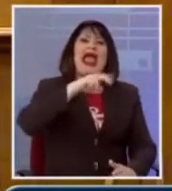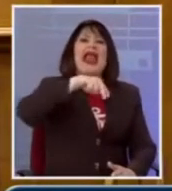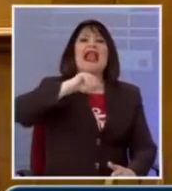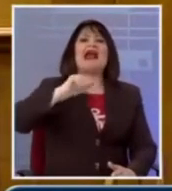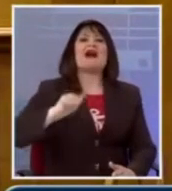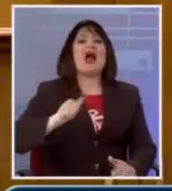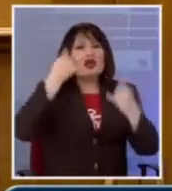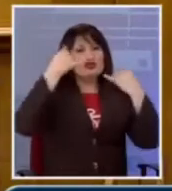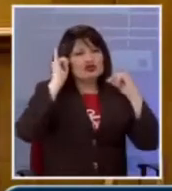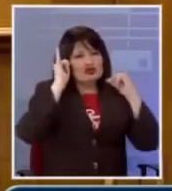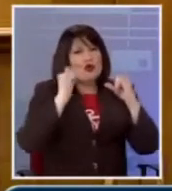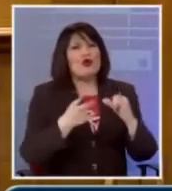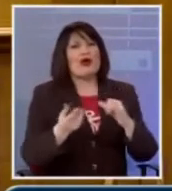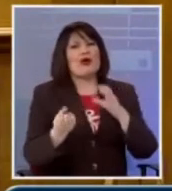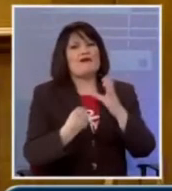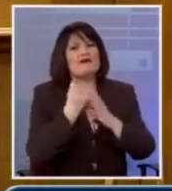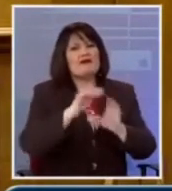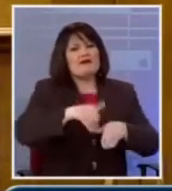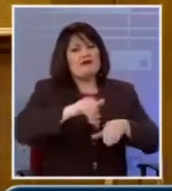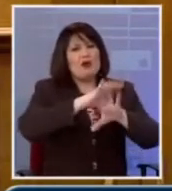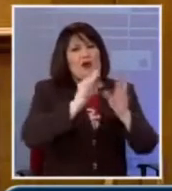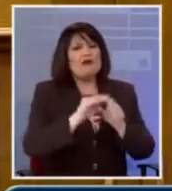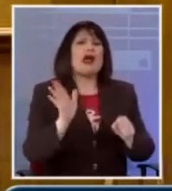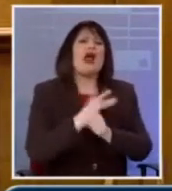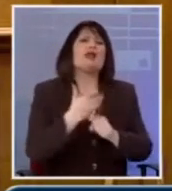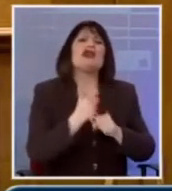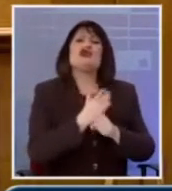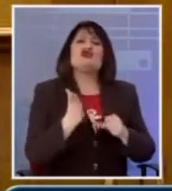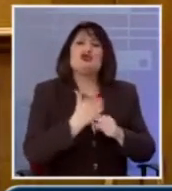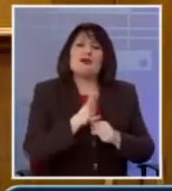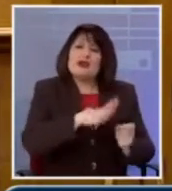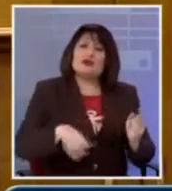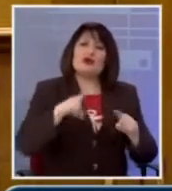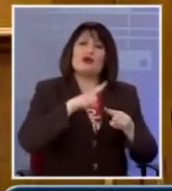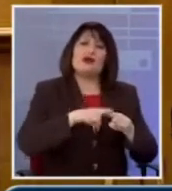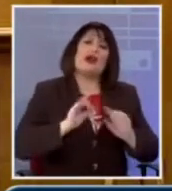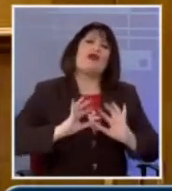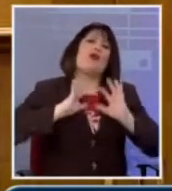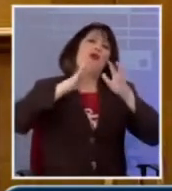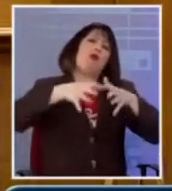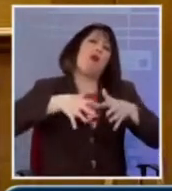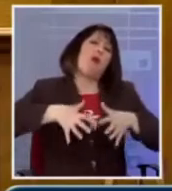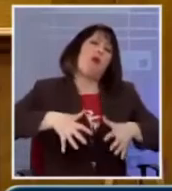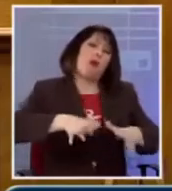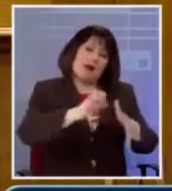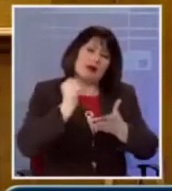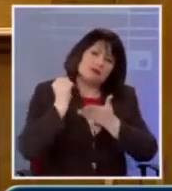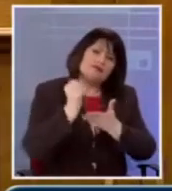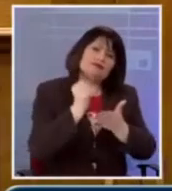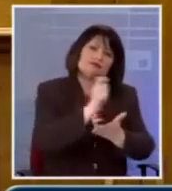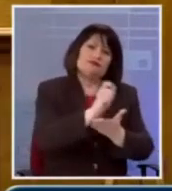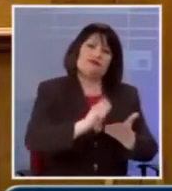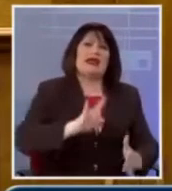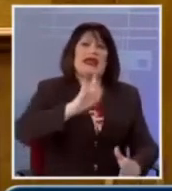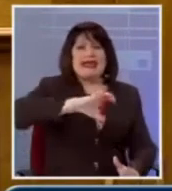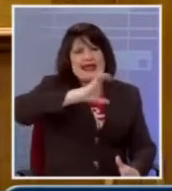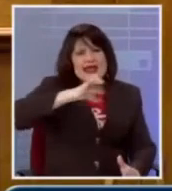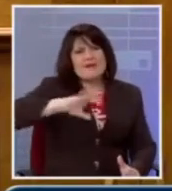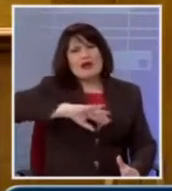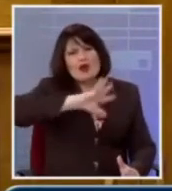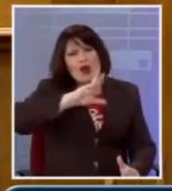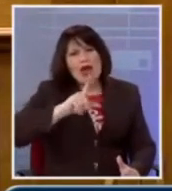ζωικό κεφάλαιο και τη φυτική παραγωγή που καταστρέφεται σε όλη τη χώρα από τις πλημμύρες. Από την Ήπειρο μέχρι τη στερεά